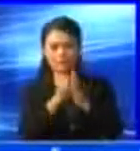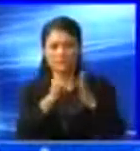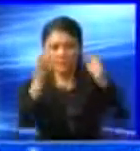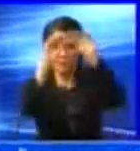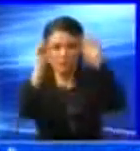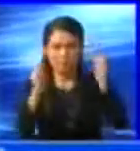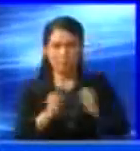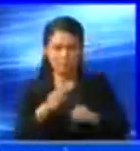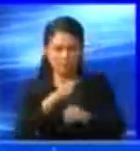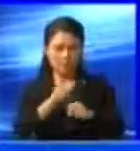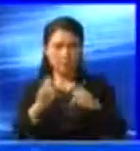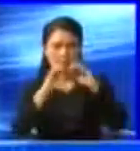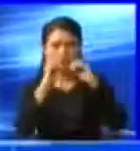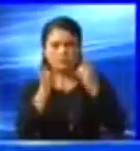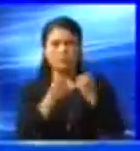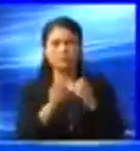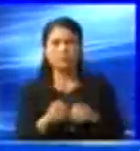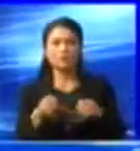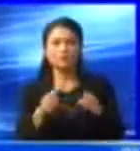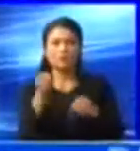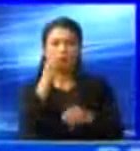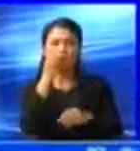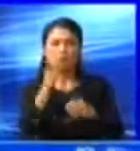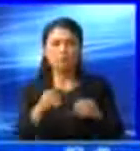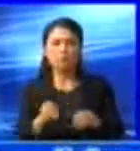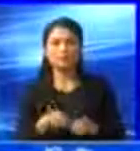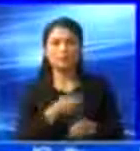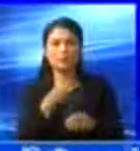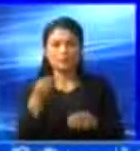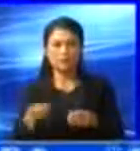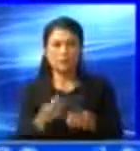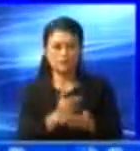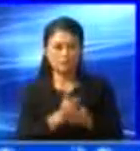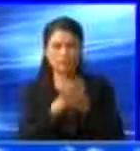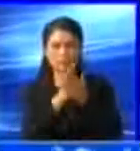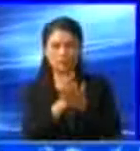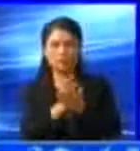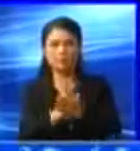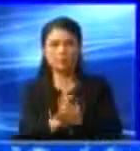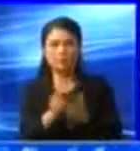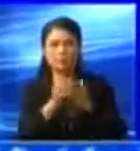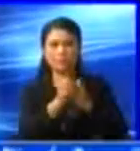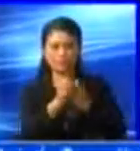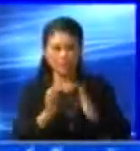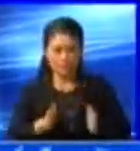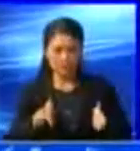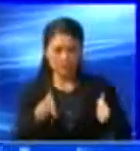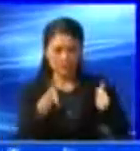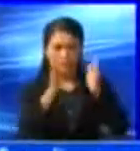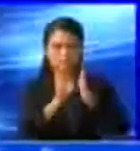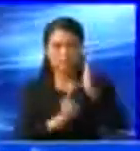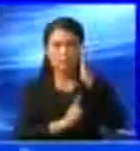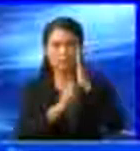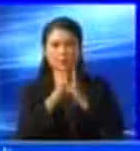ជាតិគាំពារសង្គមនិងយុទ្ធសាស្ត្រជាតិនៃសន្តិសុខស្បៀងនិងអាហារូបត្ថម្ភតាមរយៈការដឹកនាំសម្របសម្រួលរបស់ក្រុមប្រឹក្សាស្ដារអ